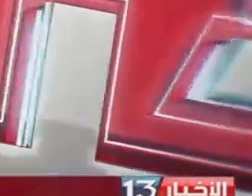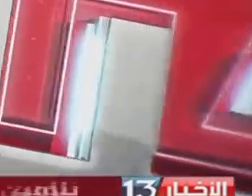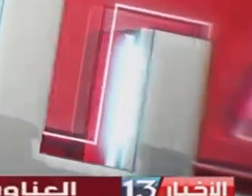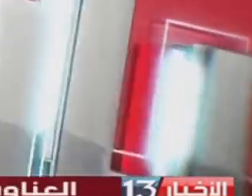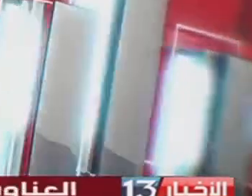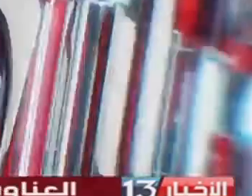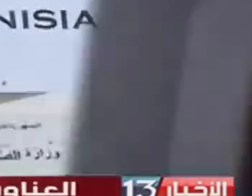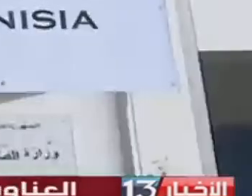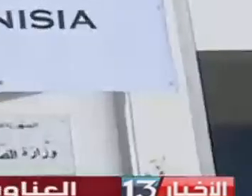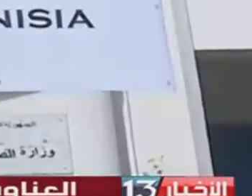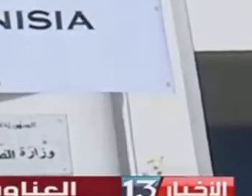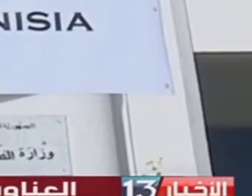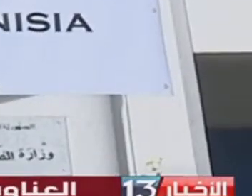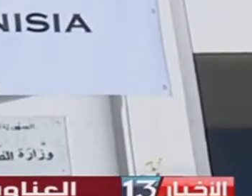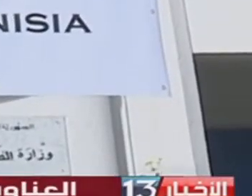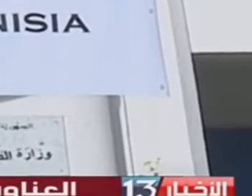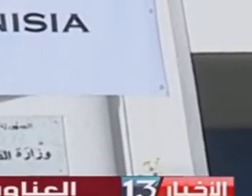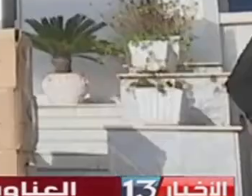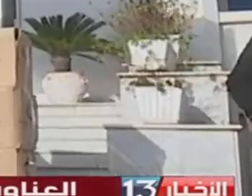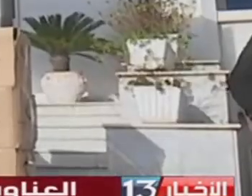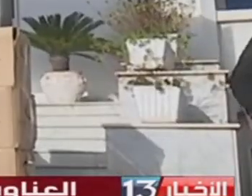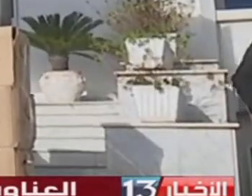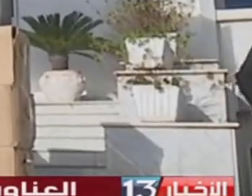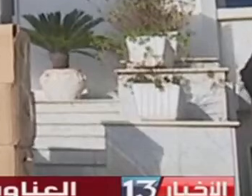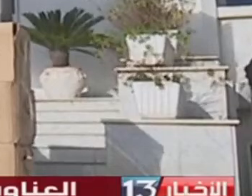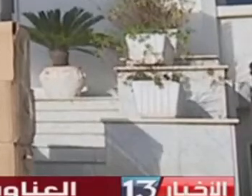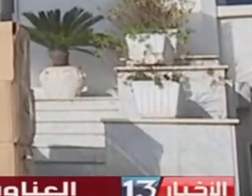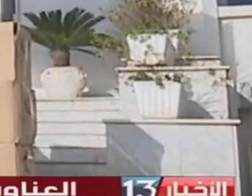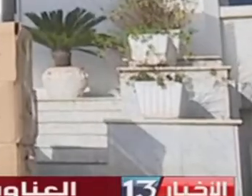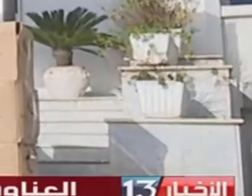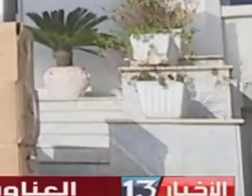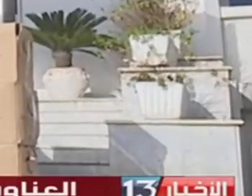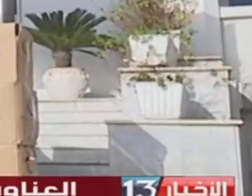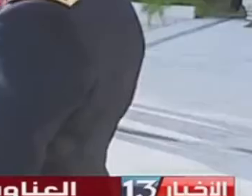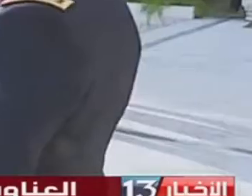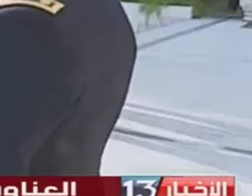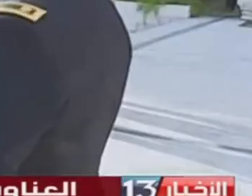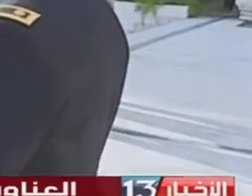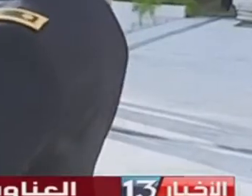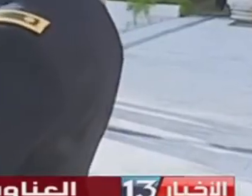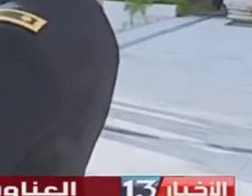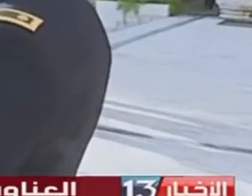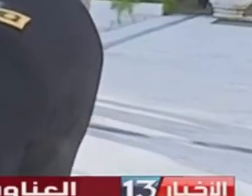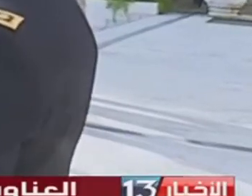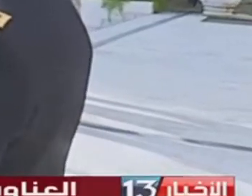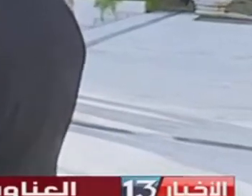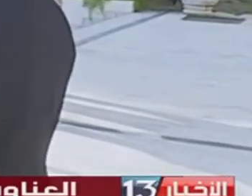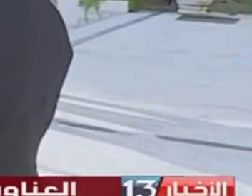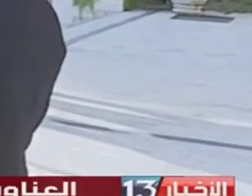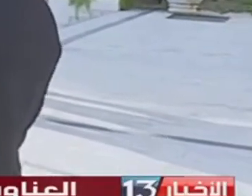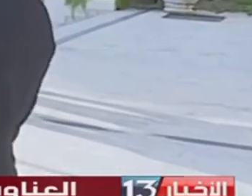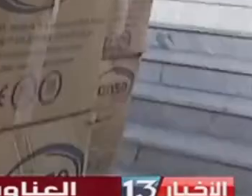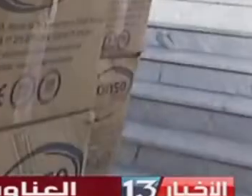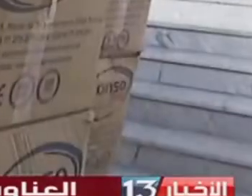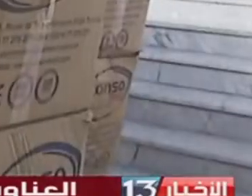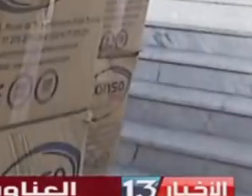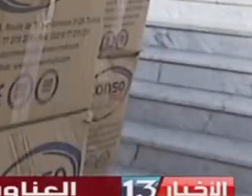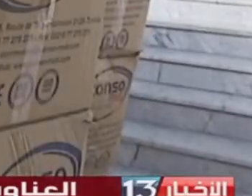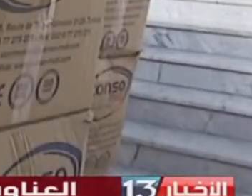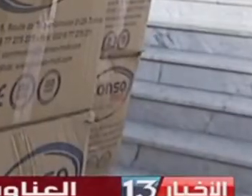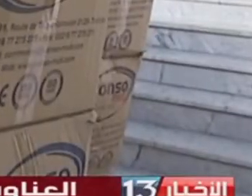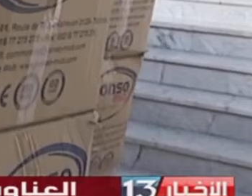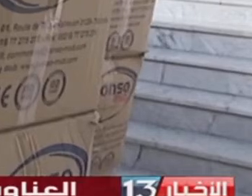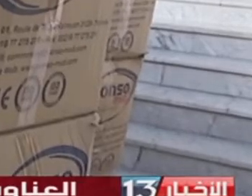في بادره للمساعده على مجابهه ازمه كورونا تقديم هبه امريكيه لتونس ستتوجه